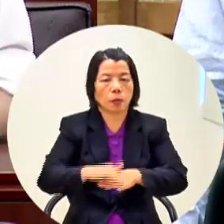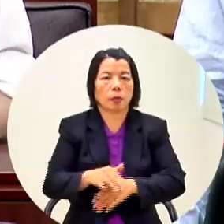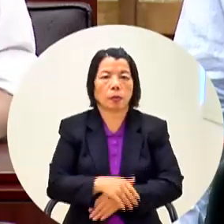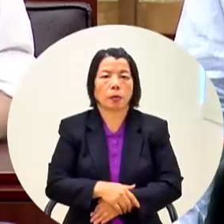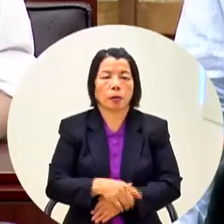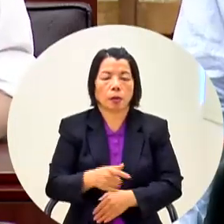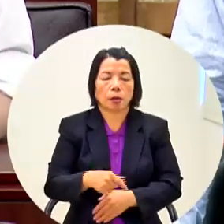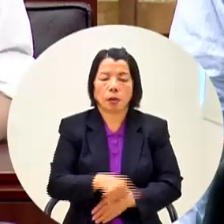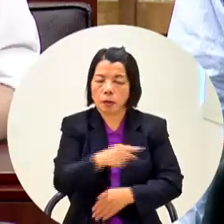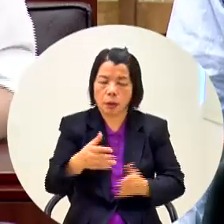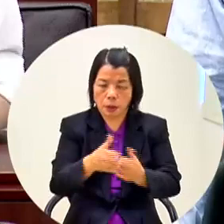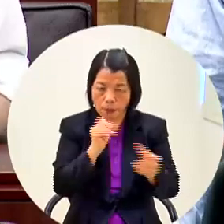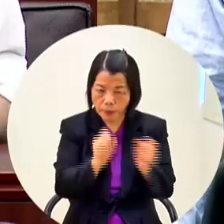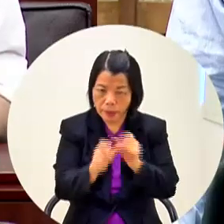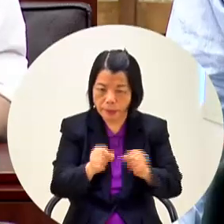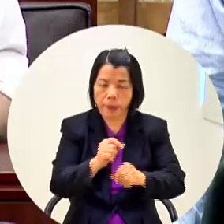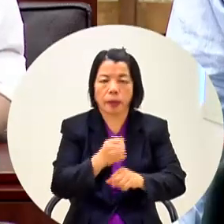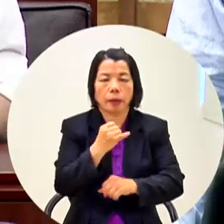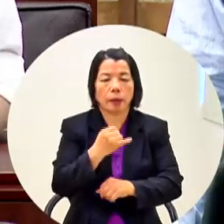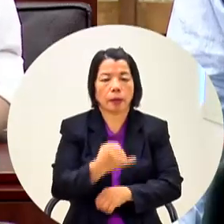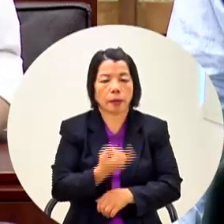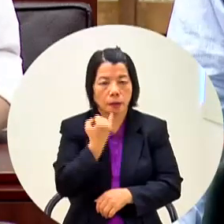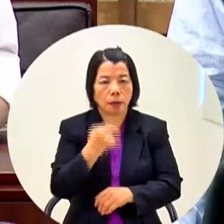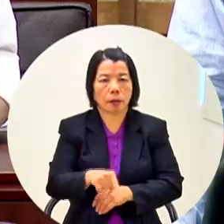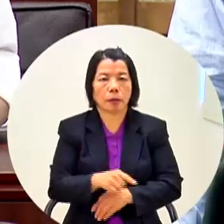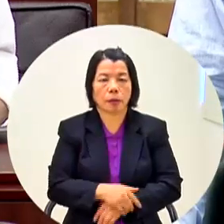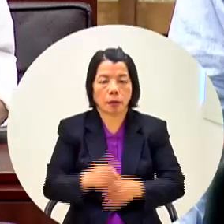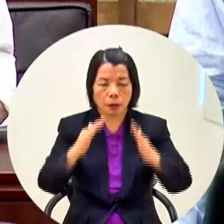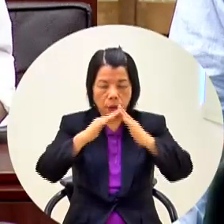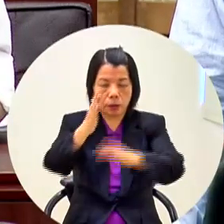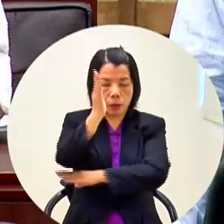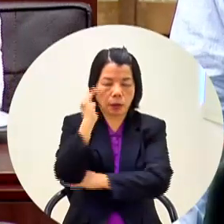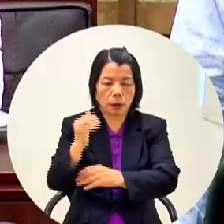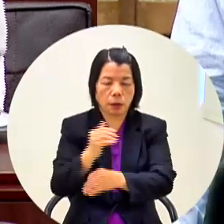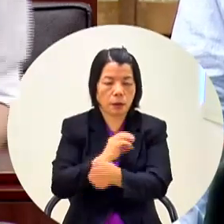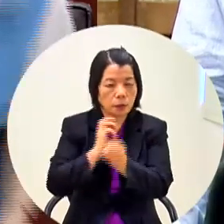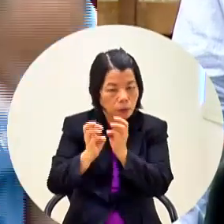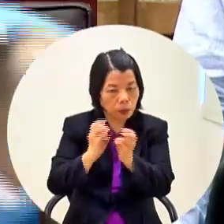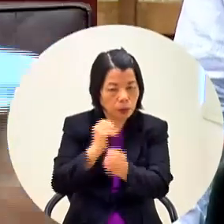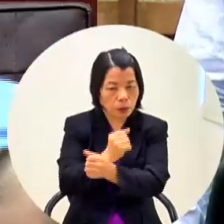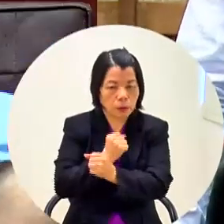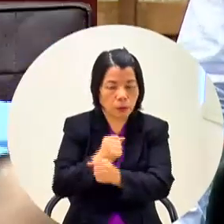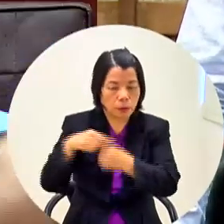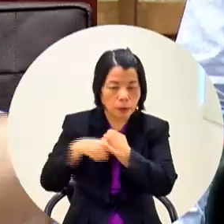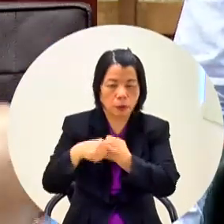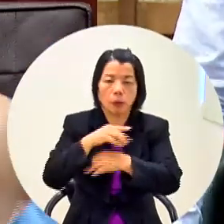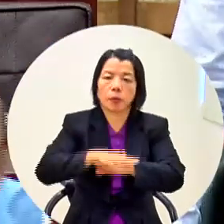尽可能的消费，我想市政府这边一定会仔细的来研究，非常感谢。